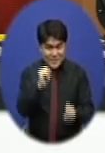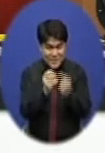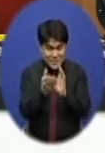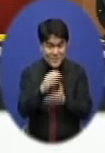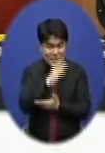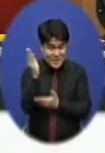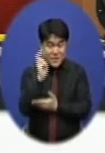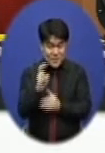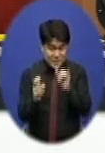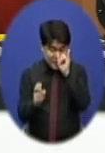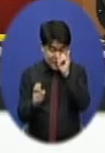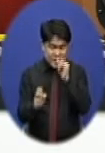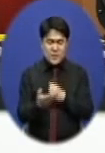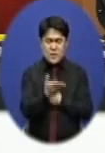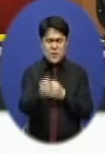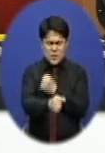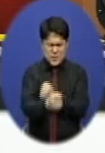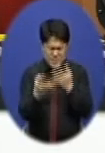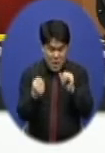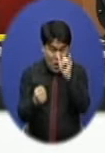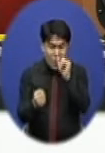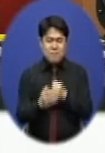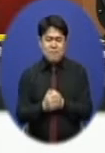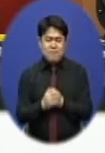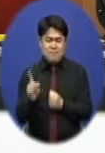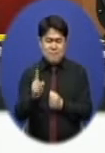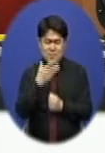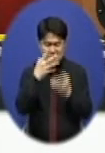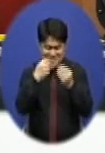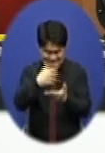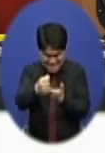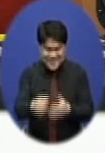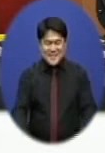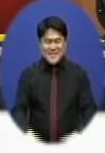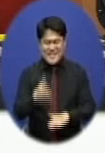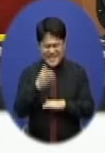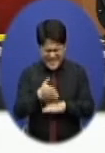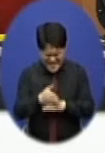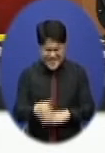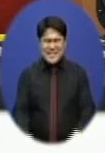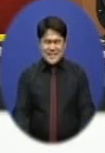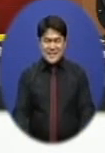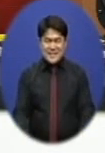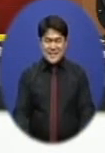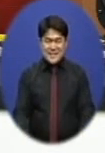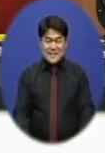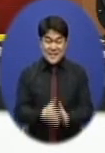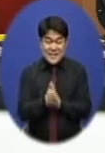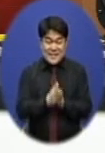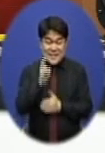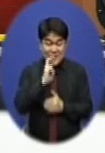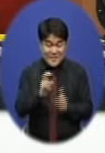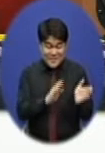네. 항상 수고 많이 하시는데, 예. 복 많이 받으세요. 고맙습니다. 고맙습니다. 네. 네. 자,